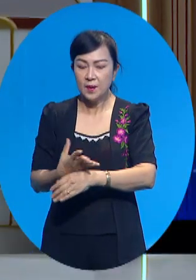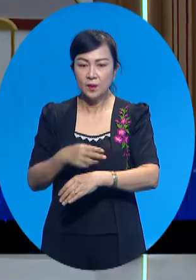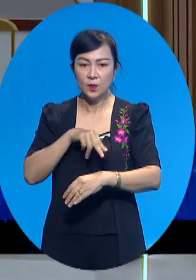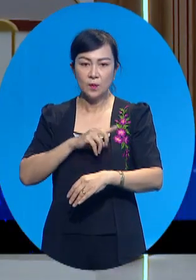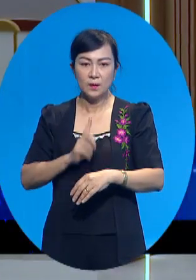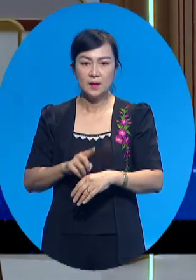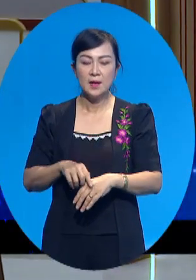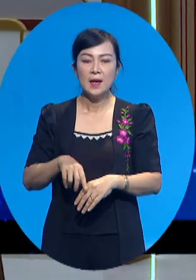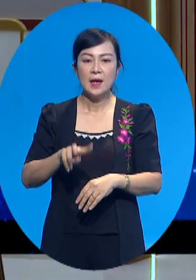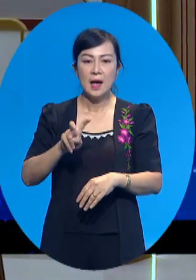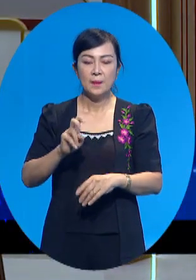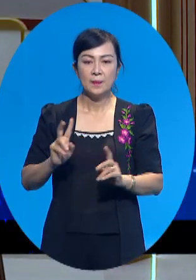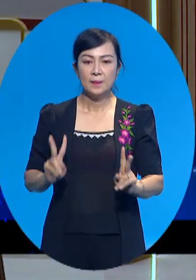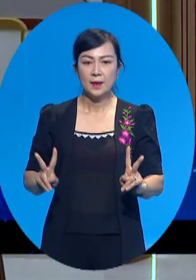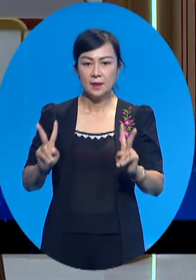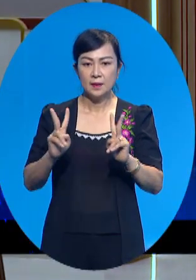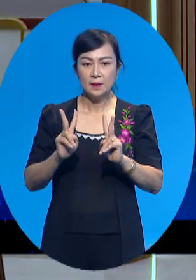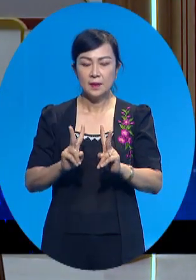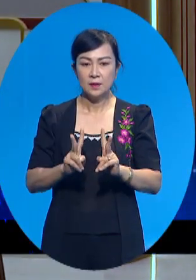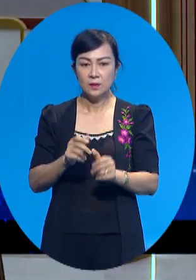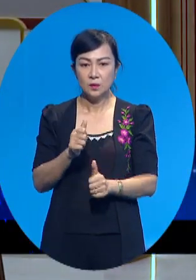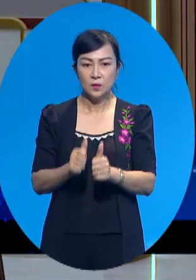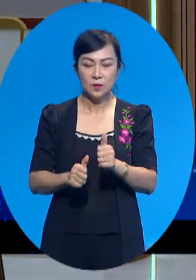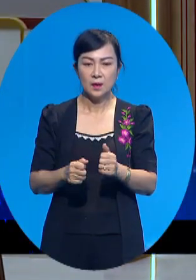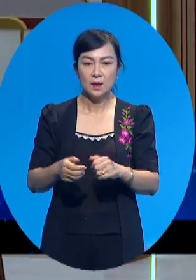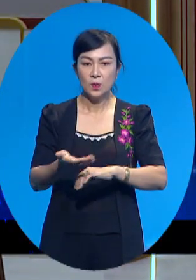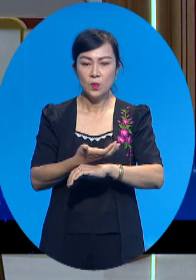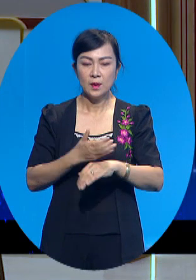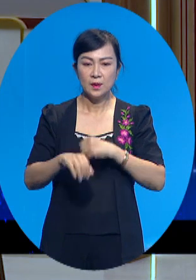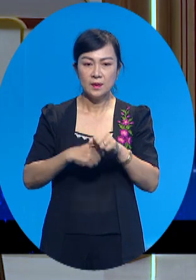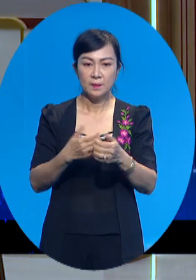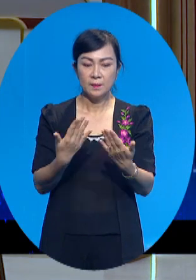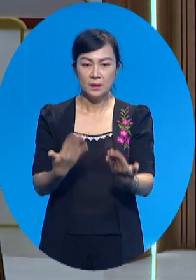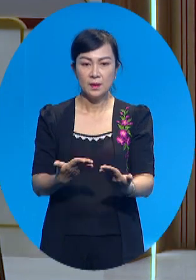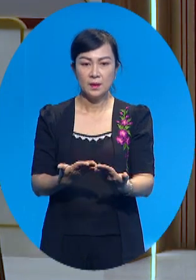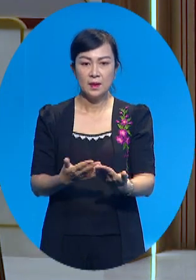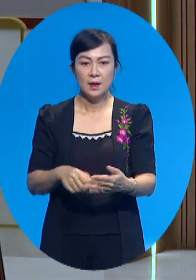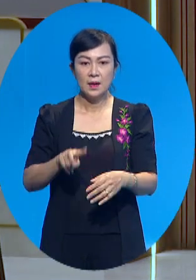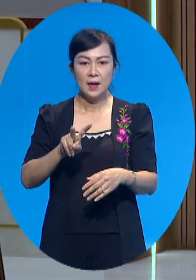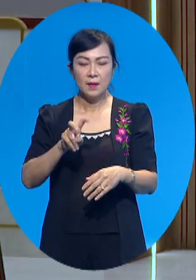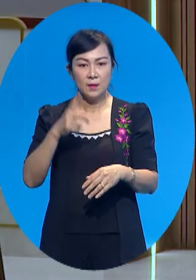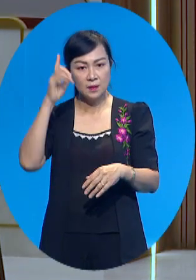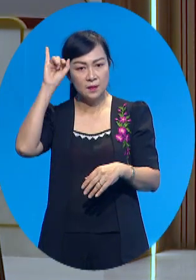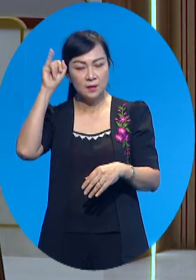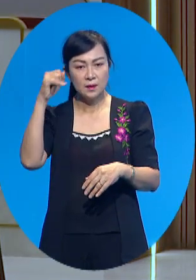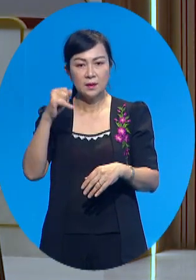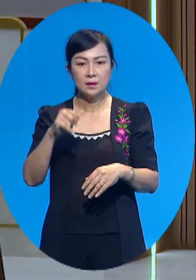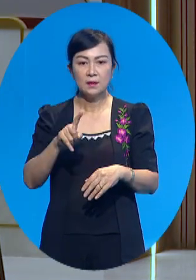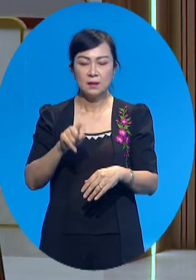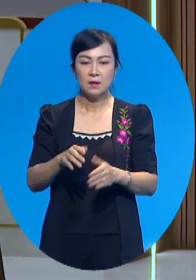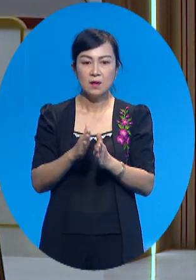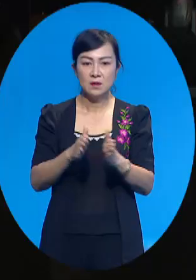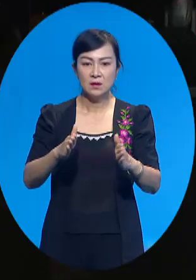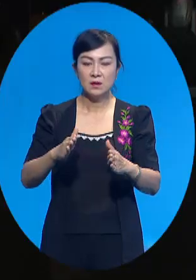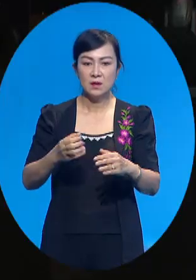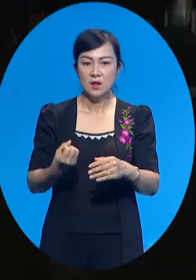20 của bán kết cuộc thi tìm kiếm tài năng khởi nghiệp đổi mới sáng tạo quốc gia năm nay là 20 dự án có những cái